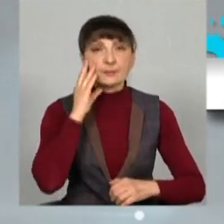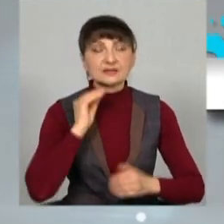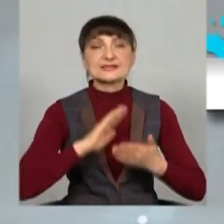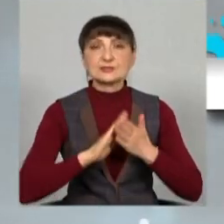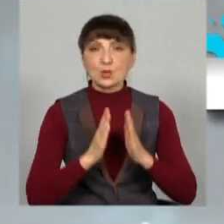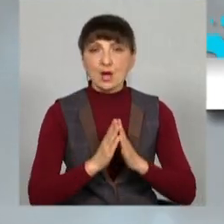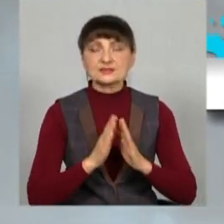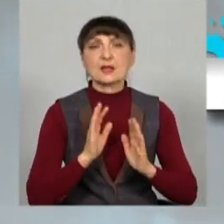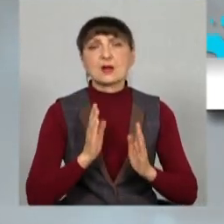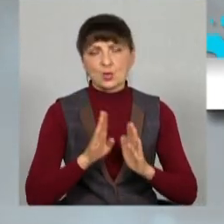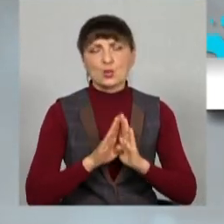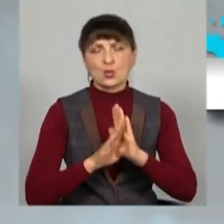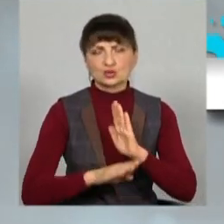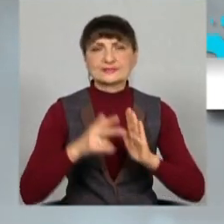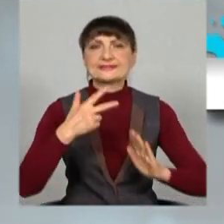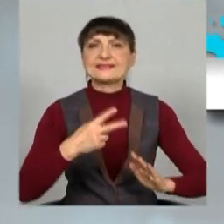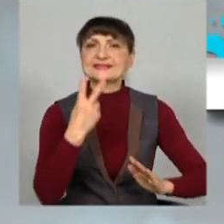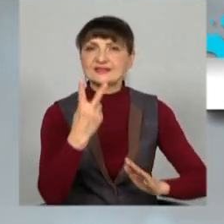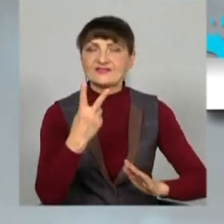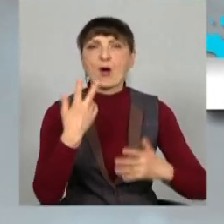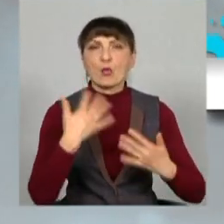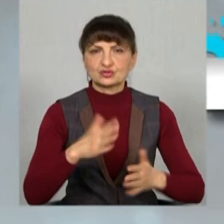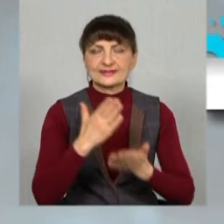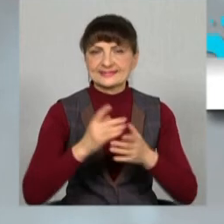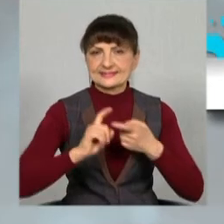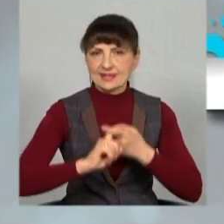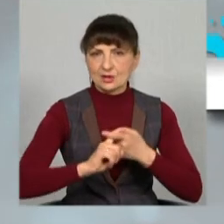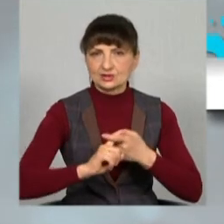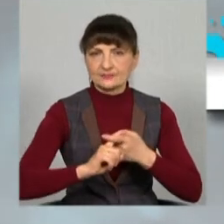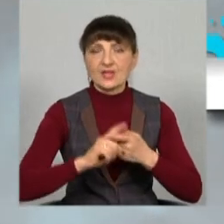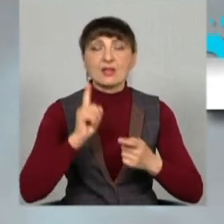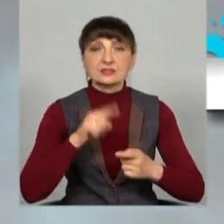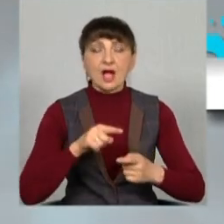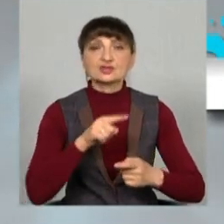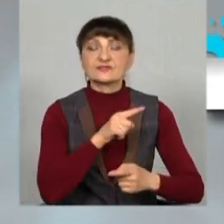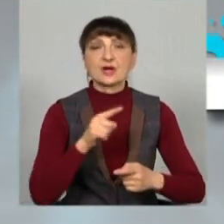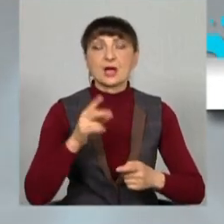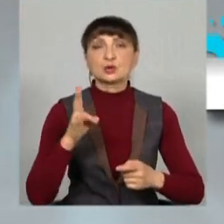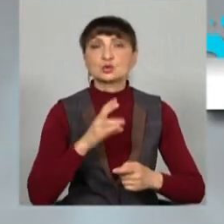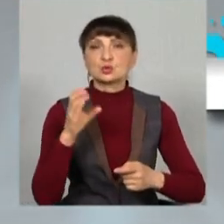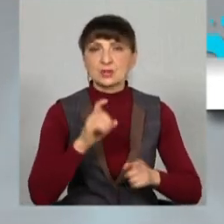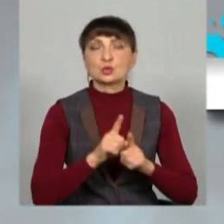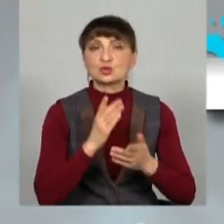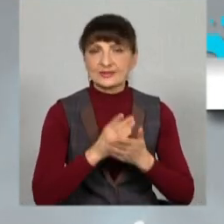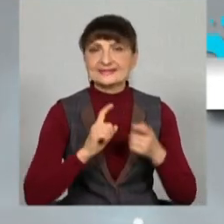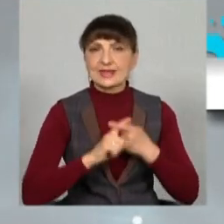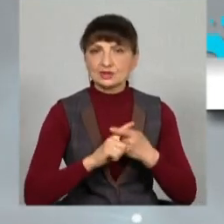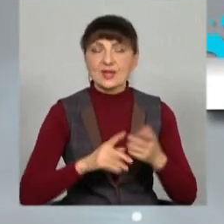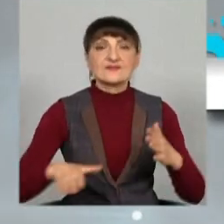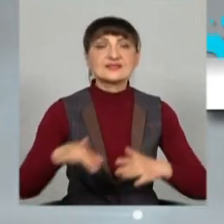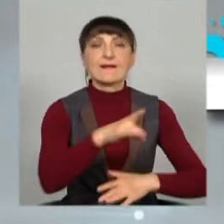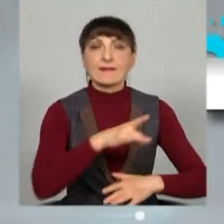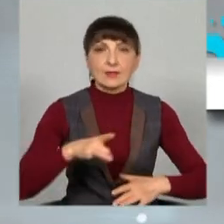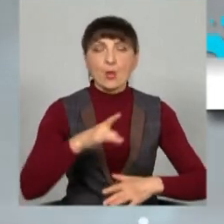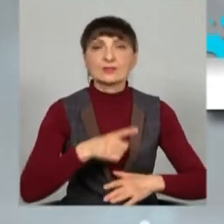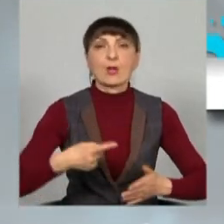ситуация сравнительно хуже. 32 подтвержденных диагноза. В 3 раза меньше пациентов в столице. Все города и регионы находятся